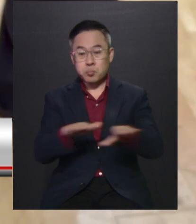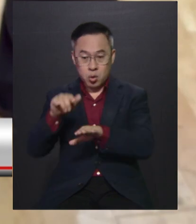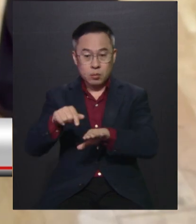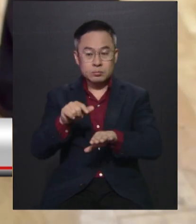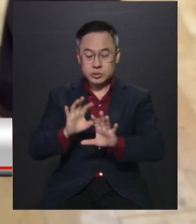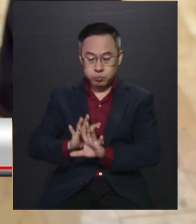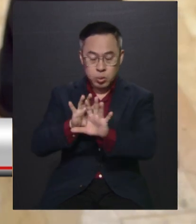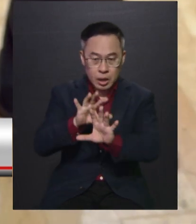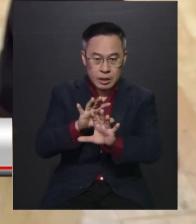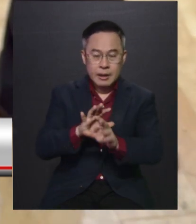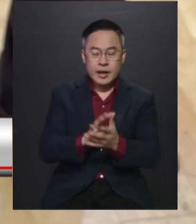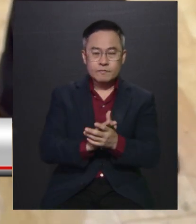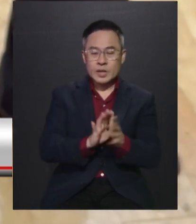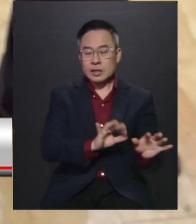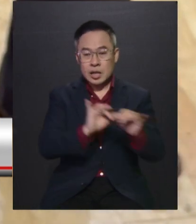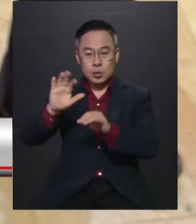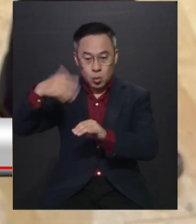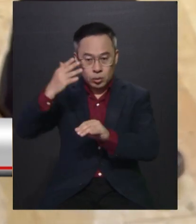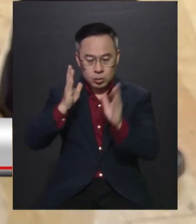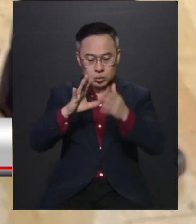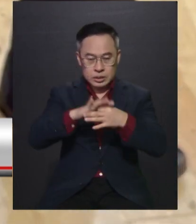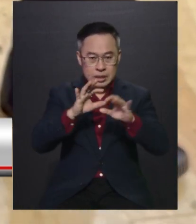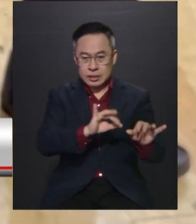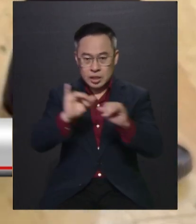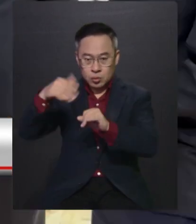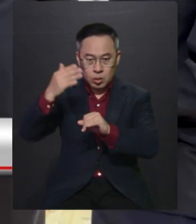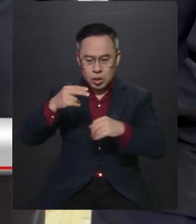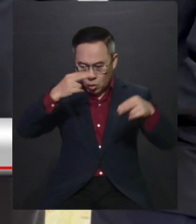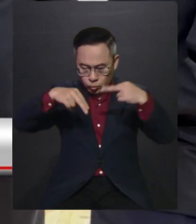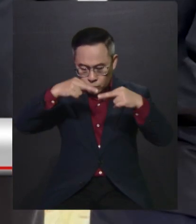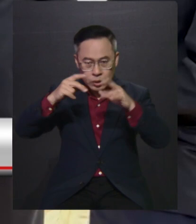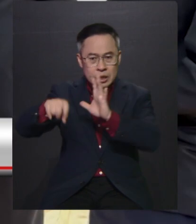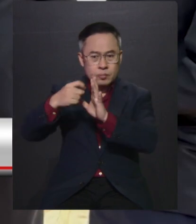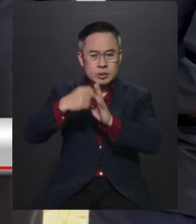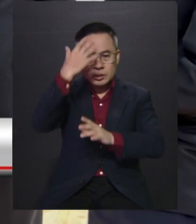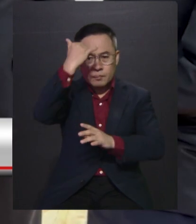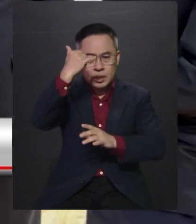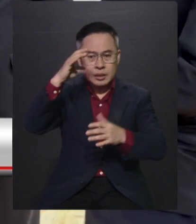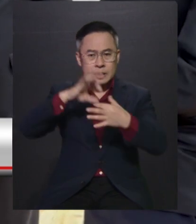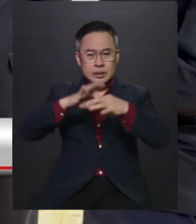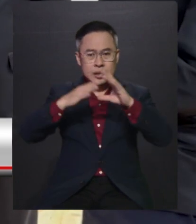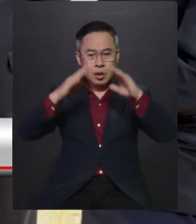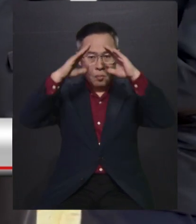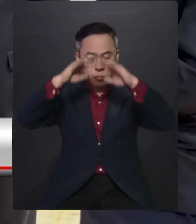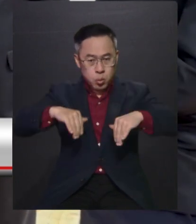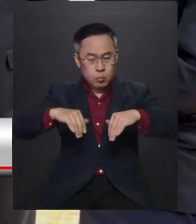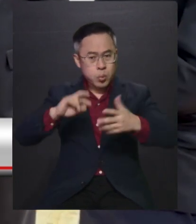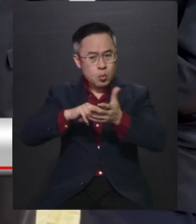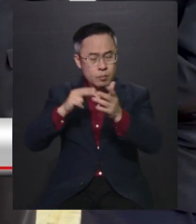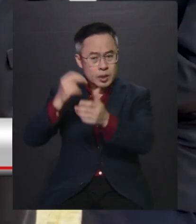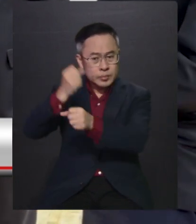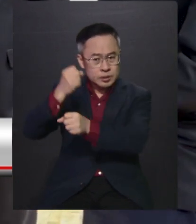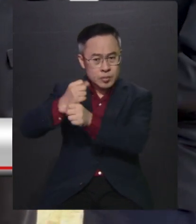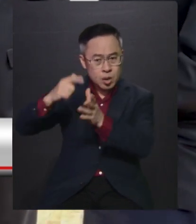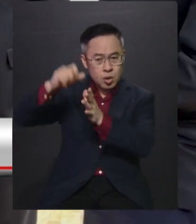ที่แล้วก็ไปหาสาเหตุซิว่าหลังคาอินดอร์สเตเดียมหัวหมากถล่มได้อย่างไรทั้งที่เพิ่งจะปิดซ่อมแซมไป2